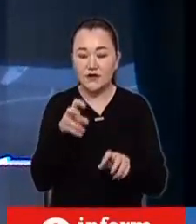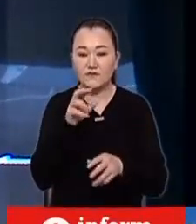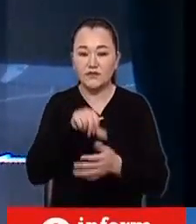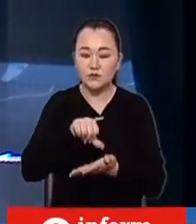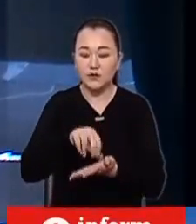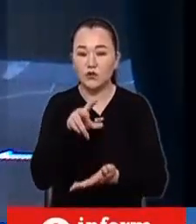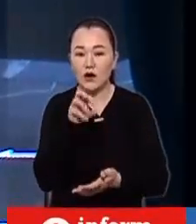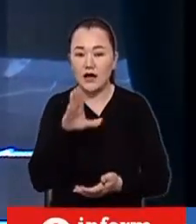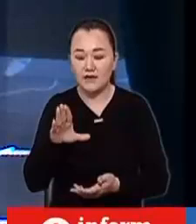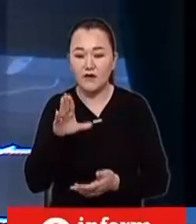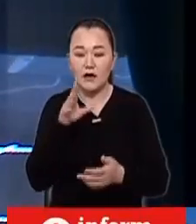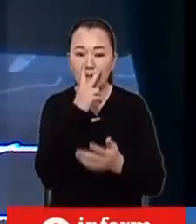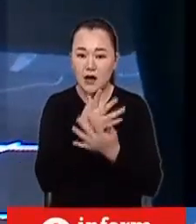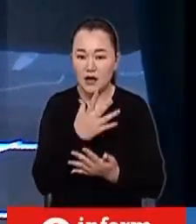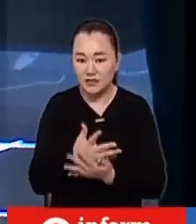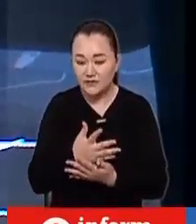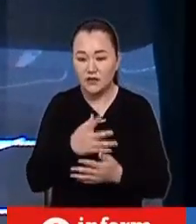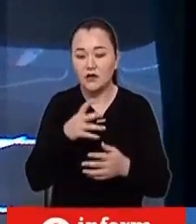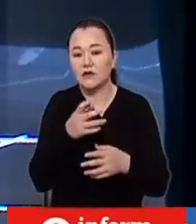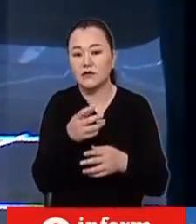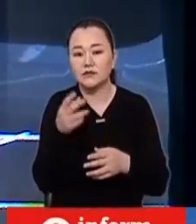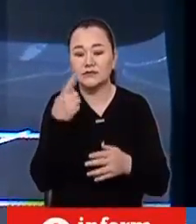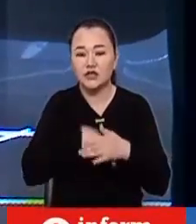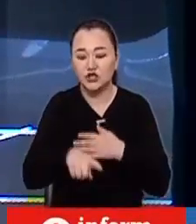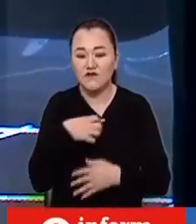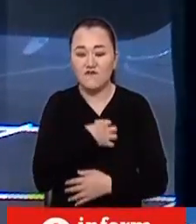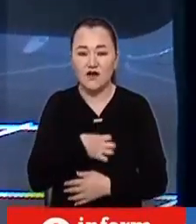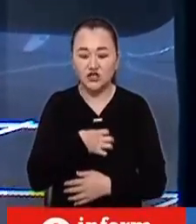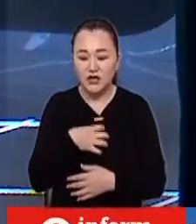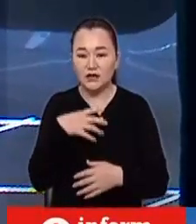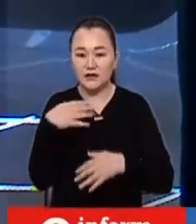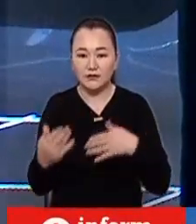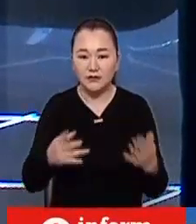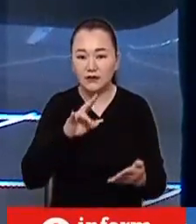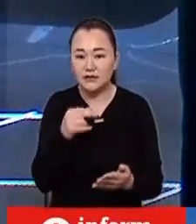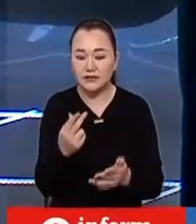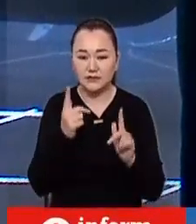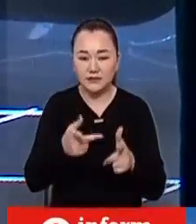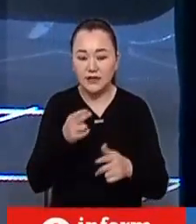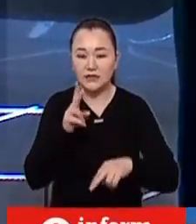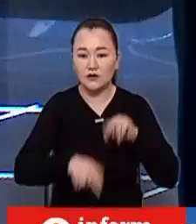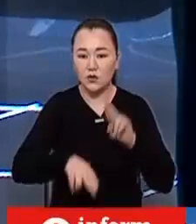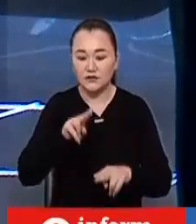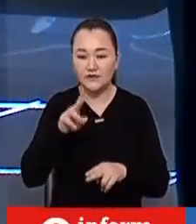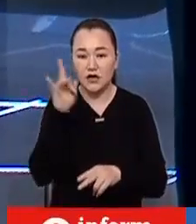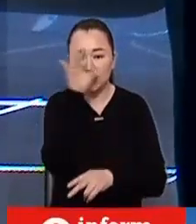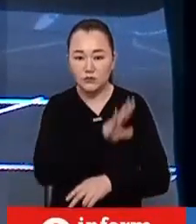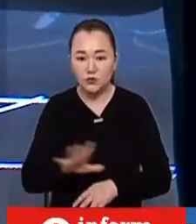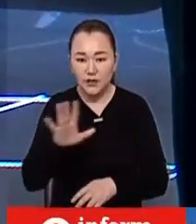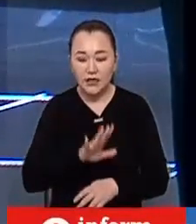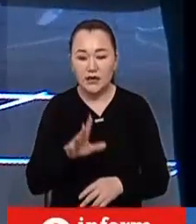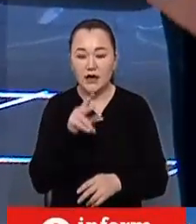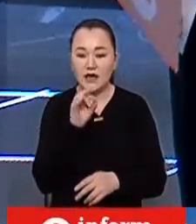Касым-Жомарта Токаева продемонстрировало фундаментальное значение межэтнического согласия для строительства республики. Карин